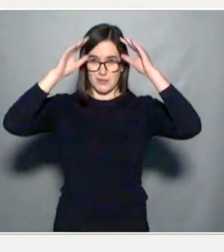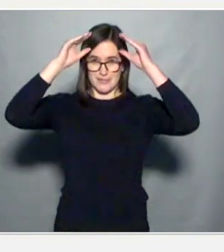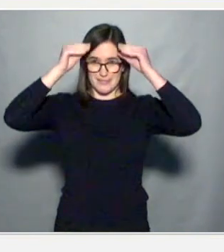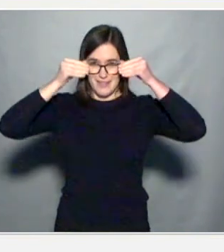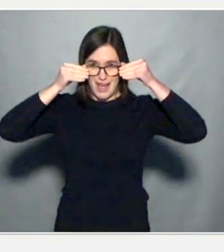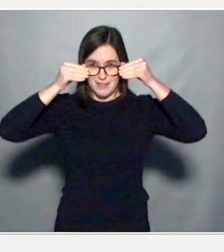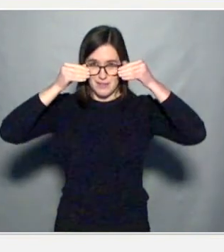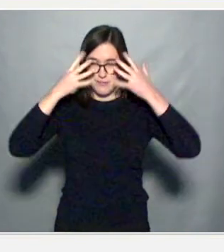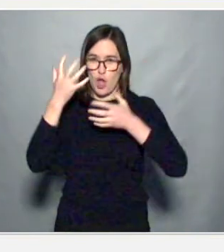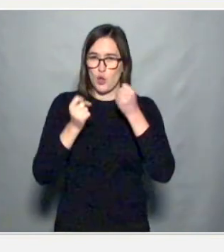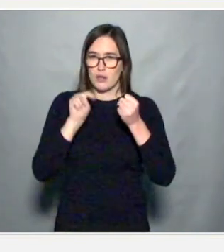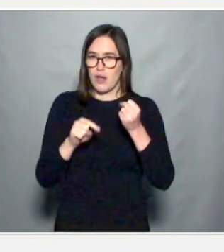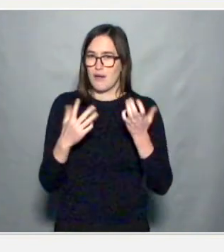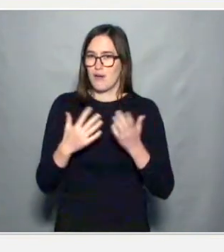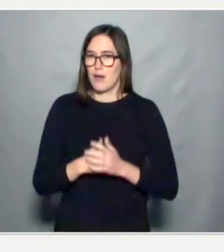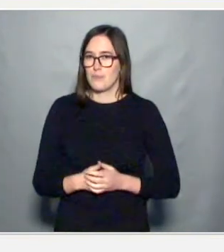vad har man gjort då?